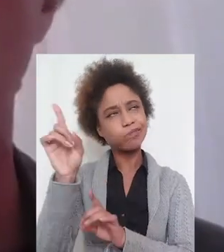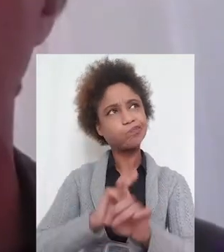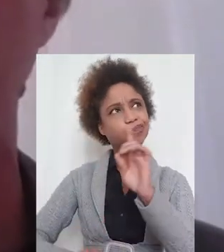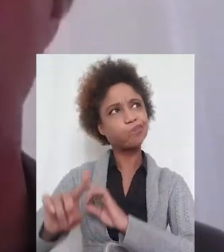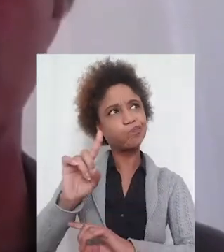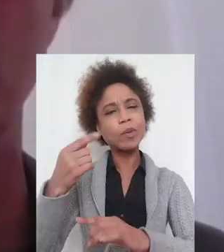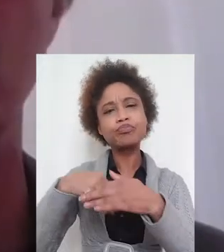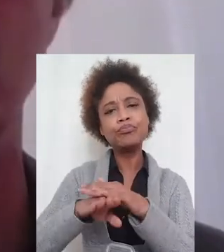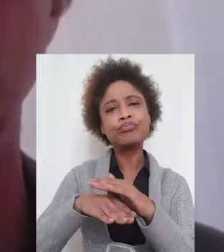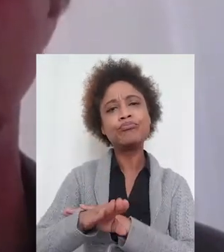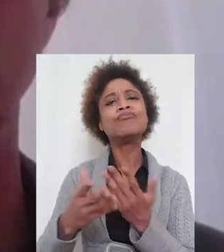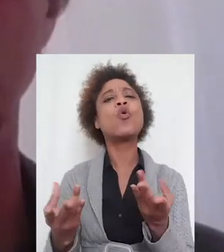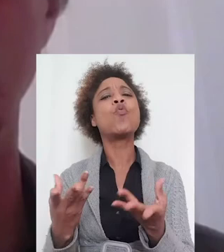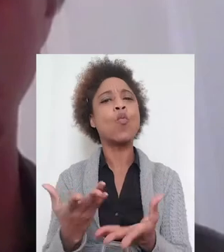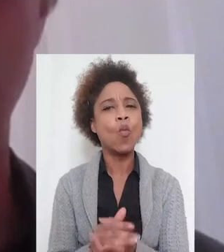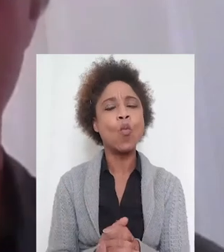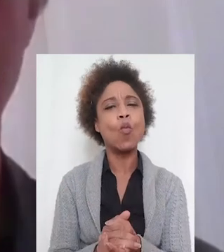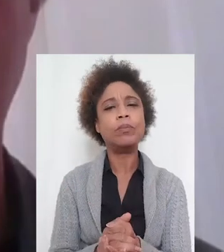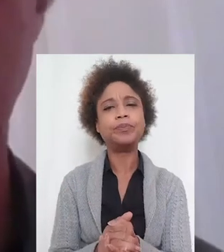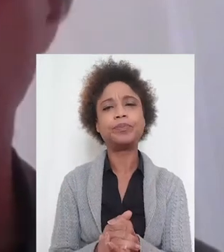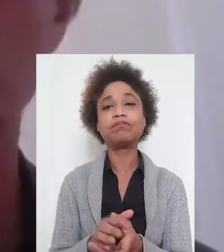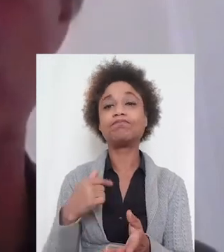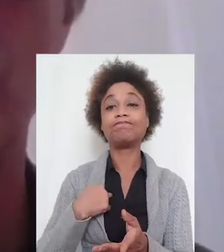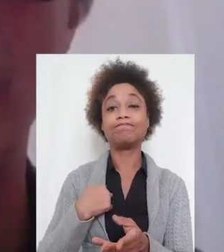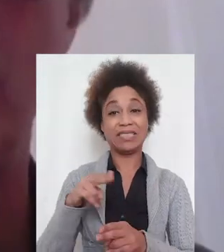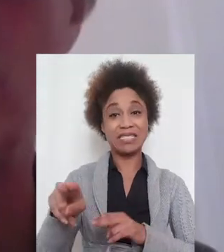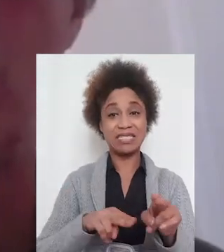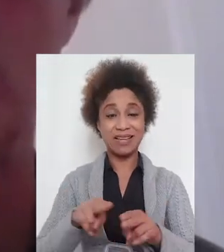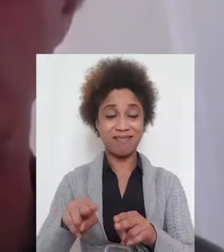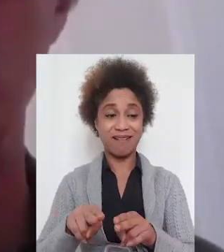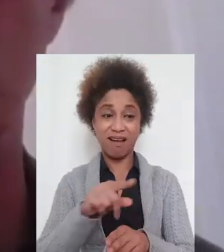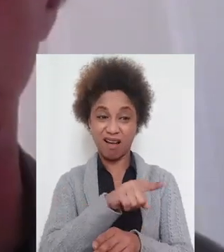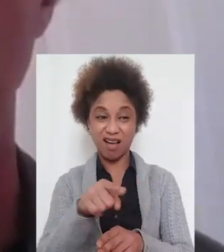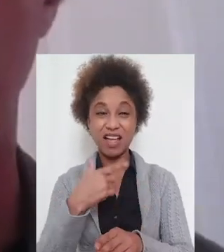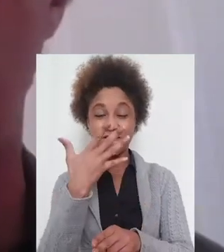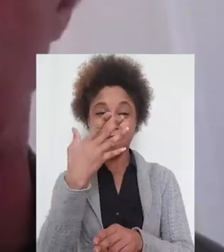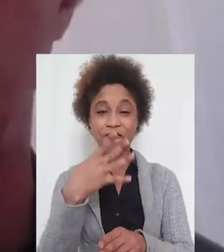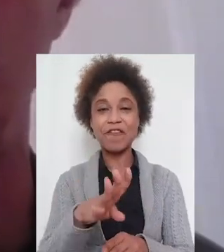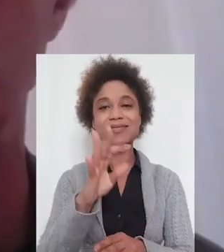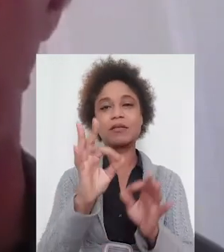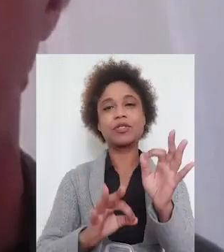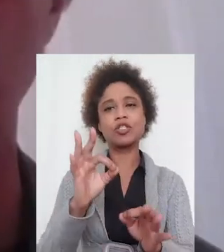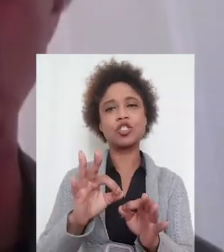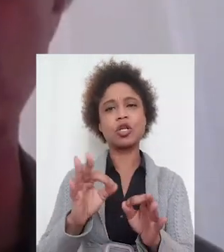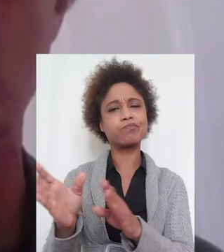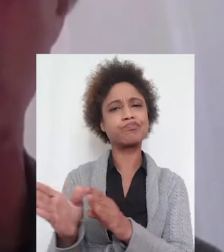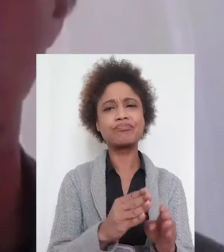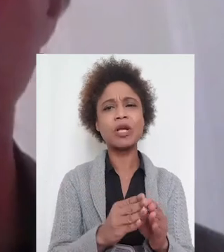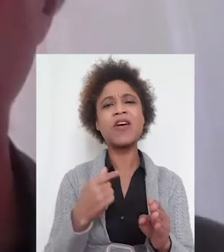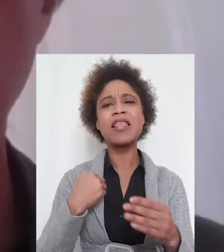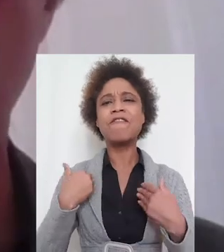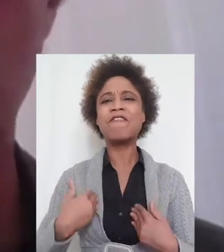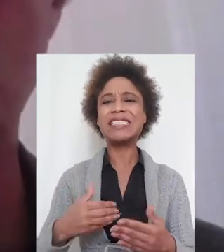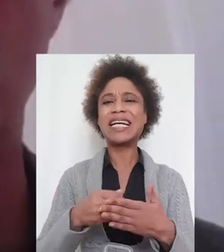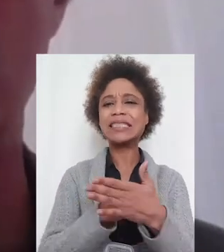de toelatingseisen. Van de theaters is 45% bezig met het weghalen van fysieke drempels